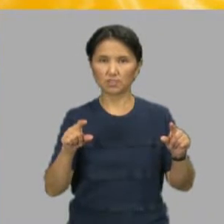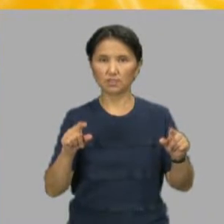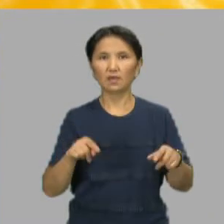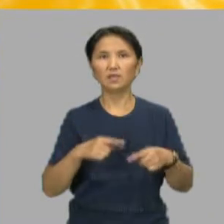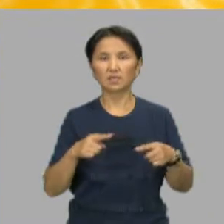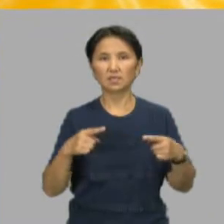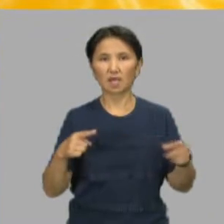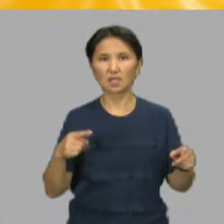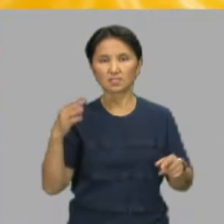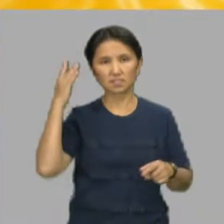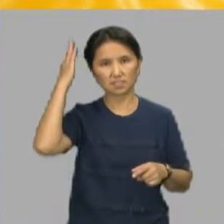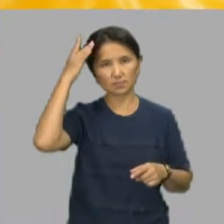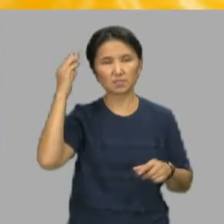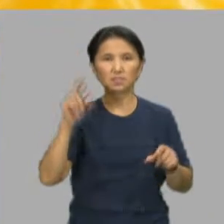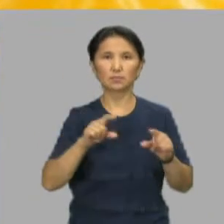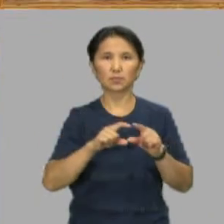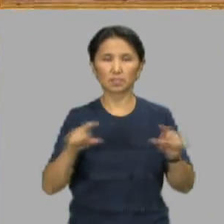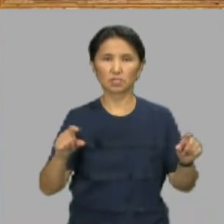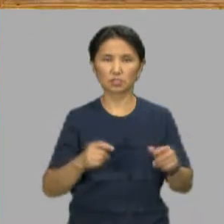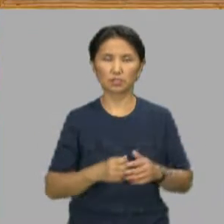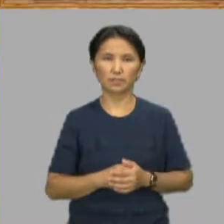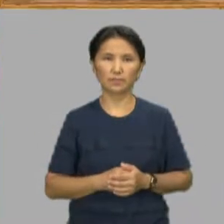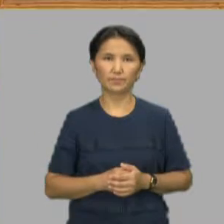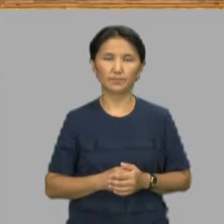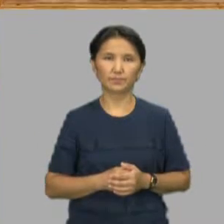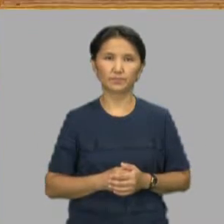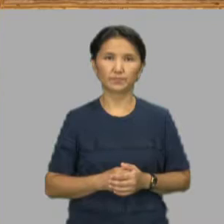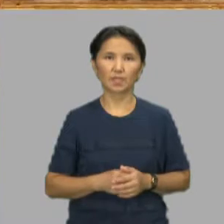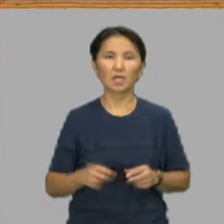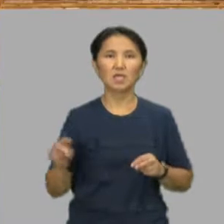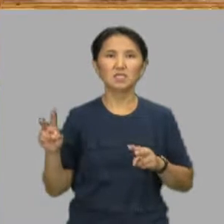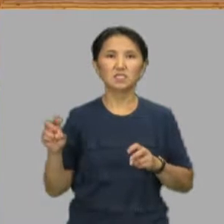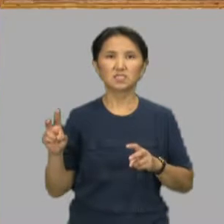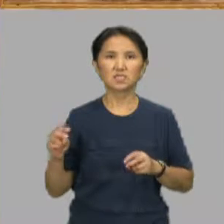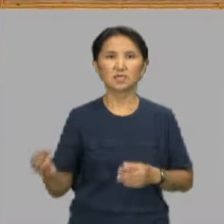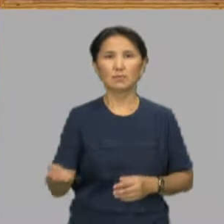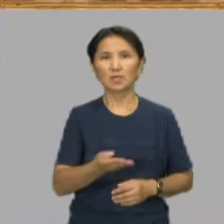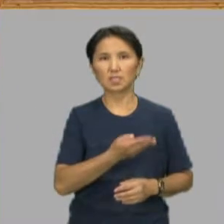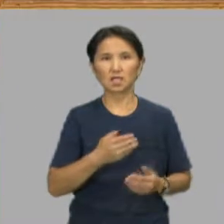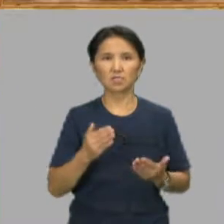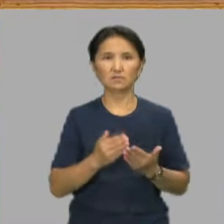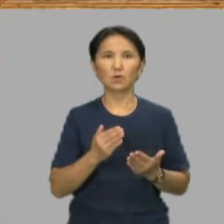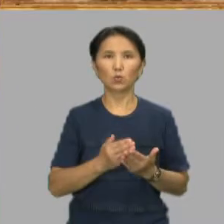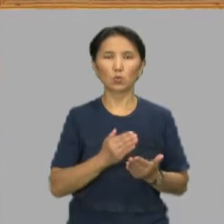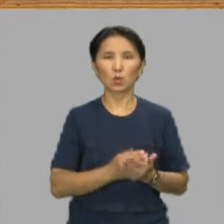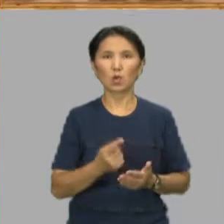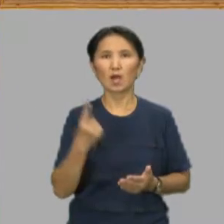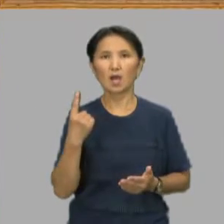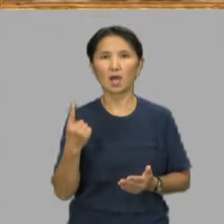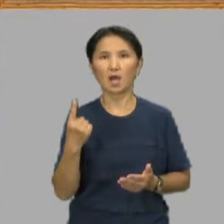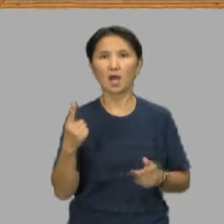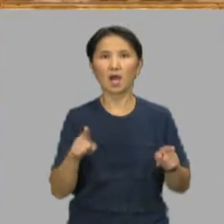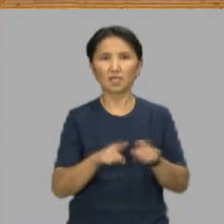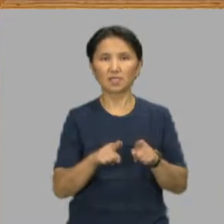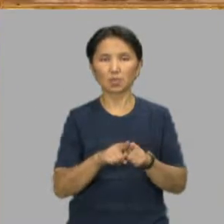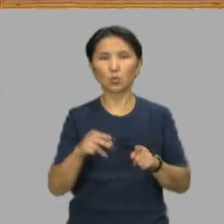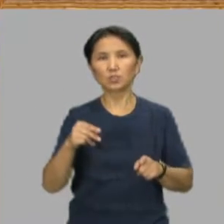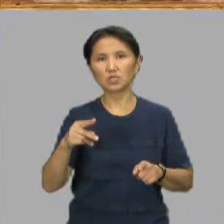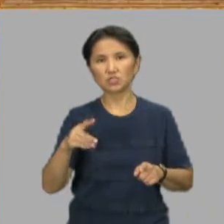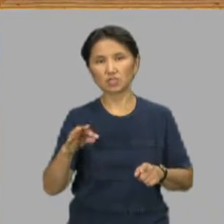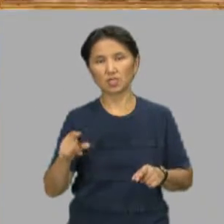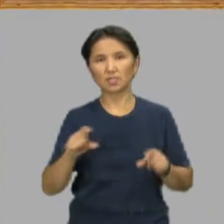разный смысл предложения. Тема нашего урока – однородные